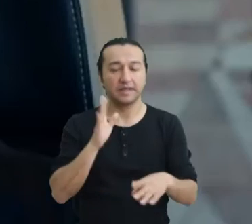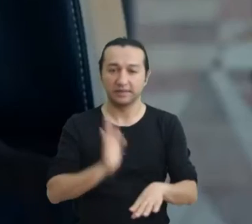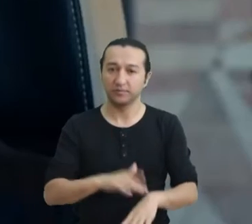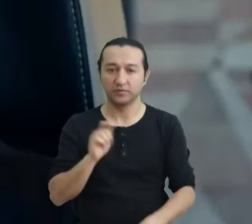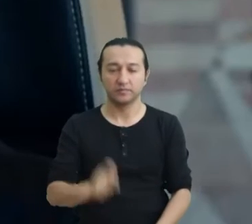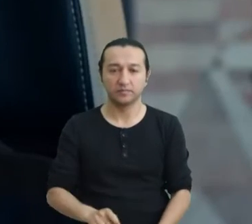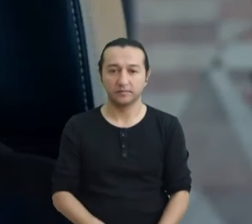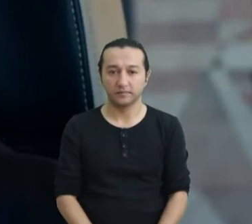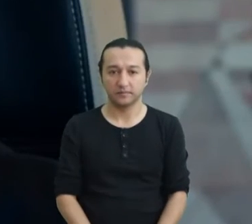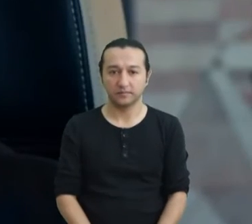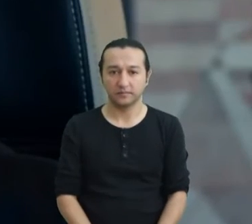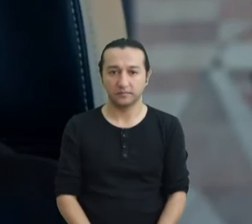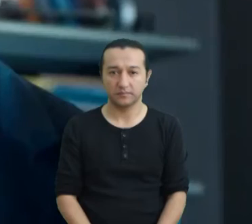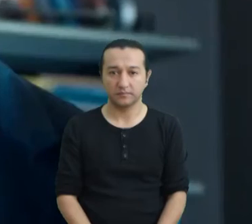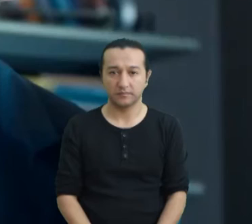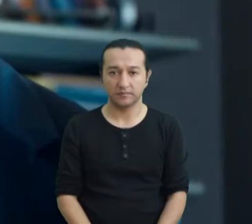ayarlıyorum.